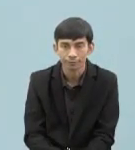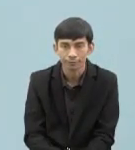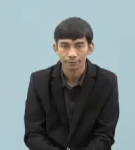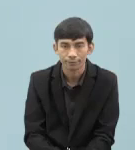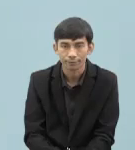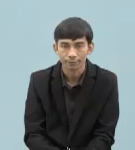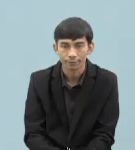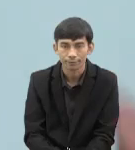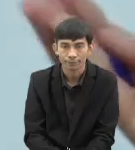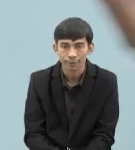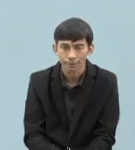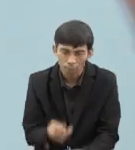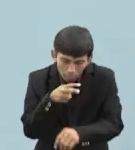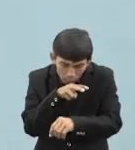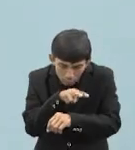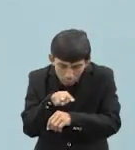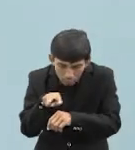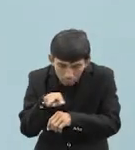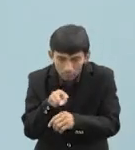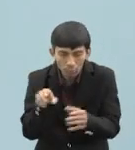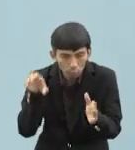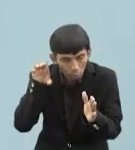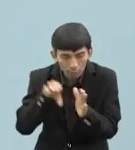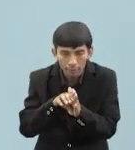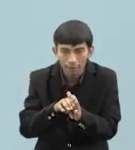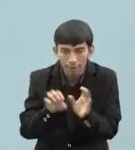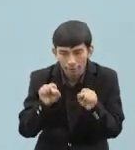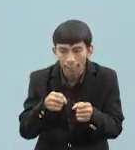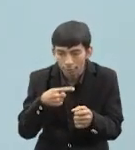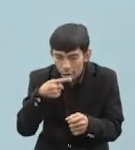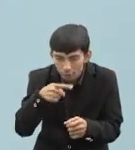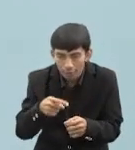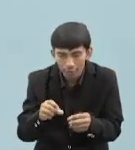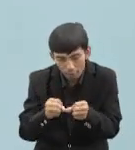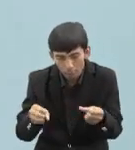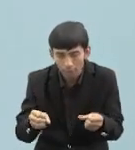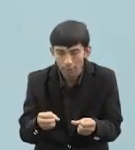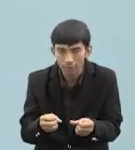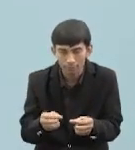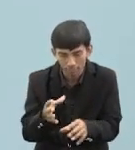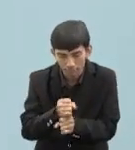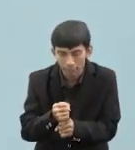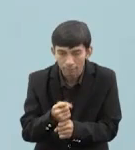tam ca sẵn kệ được phép con anh ấy dây chia là bà nó con á cô bằng khơi nhờ khá lá